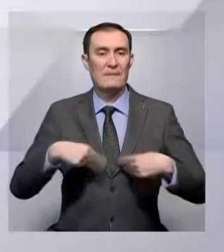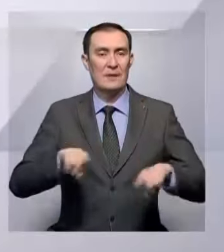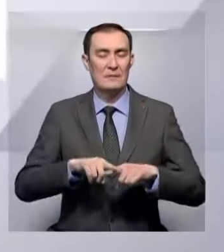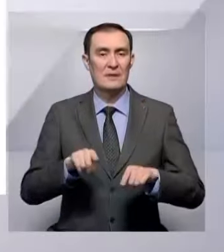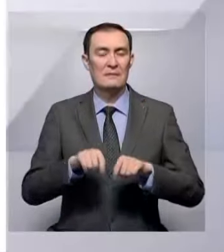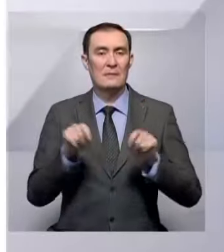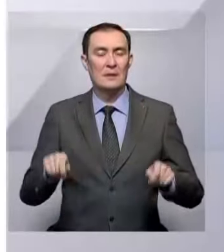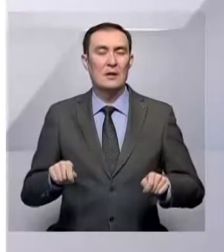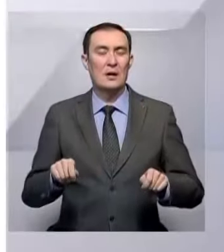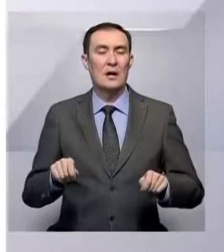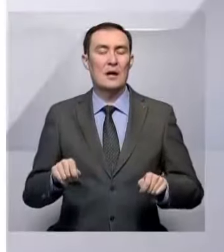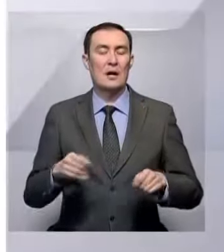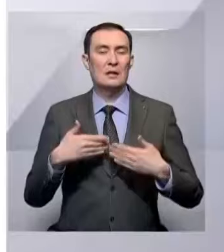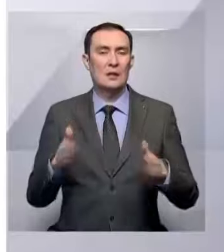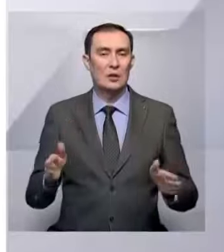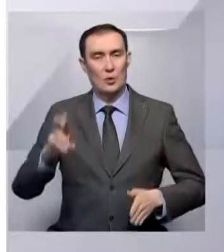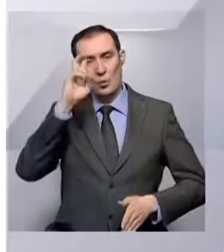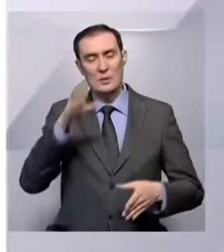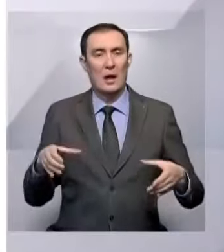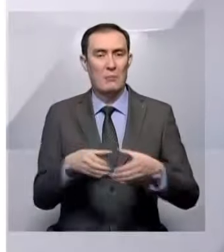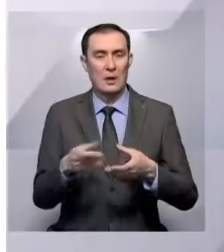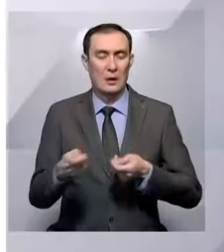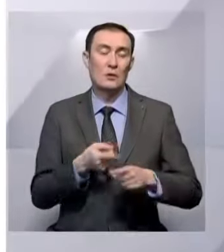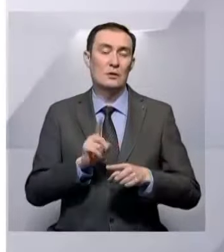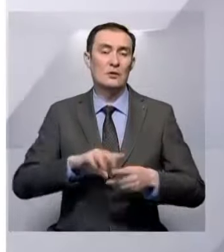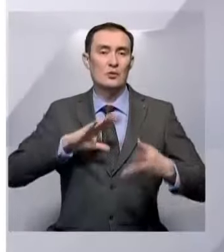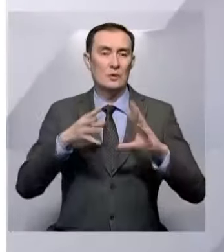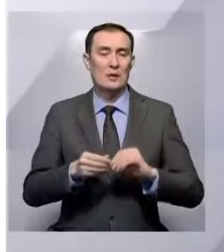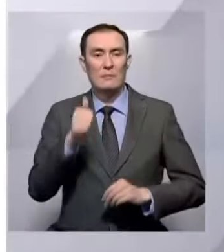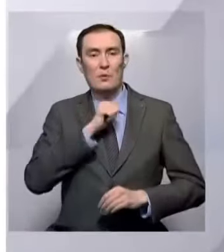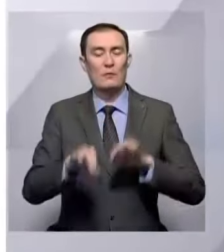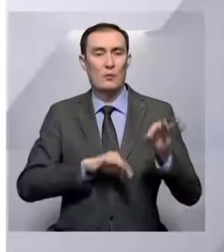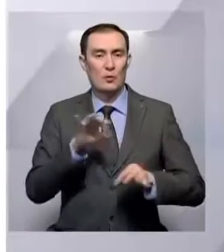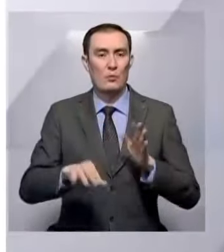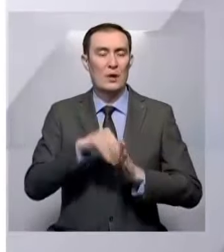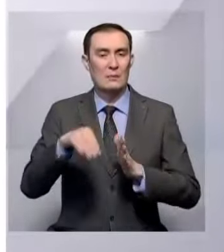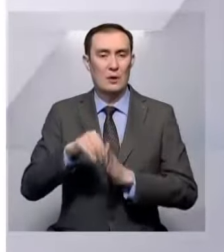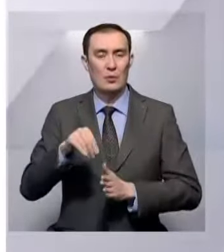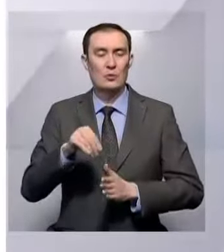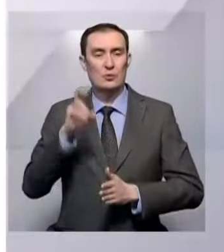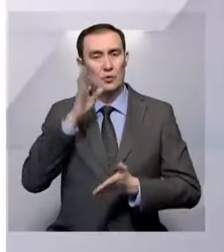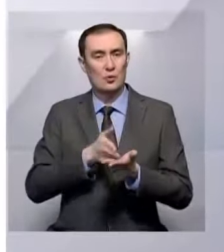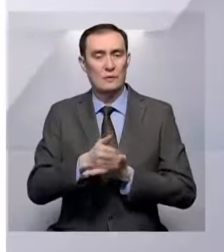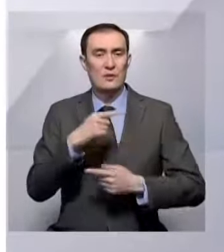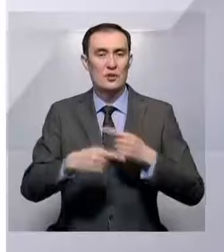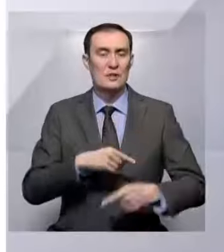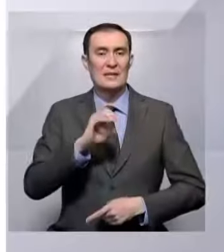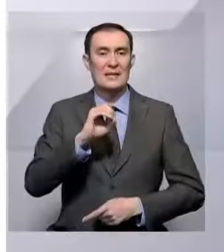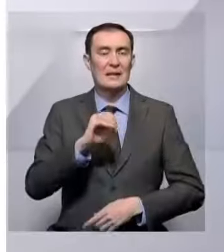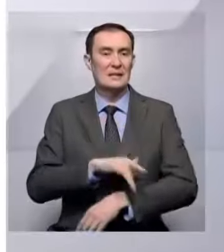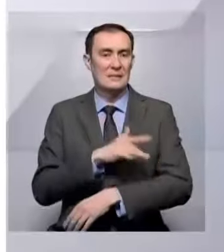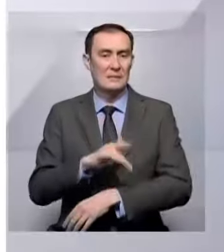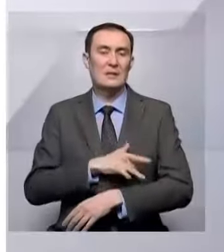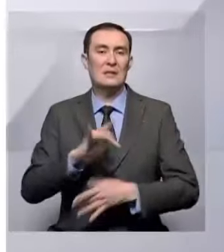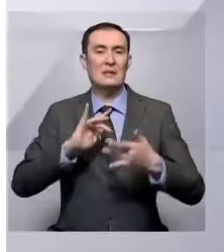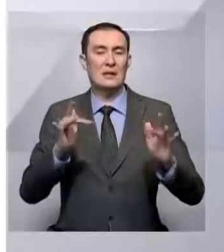сформировать открытый госаппарат. Президента ознакомили с результатами пилотного проекта по отбору сотрудников через ЕКЗМЕД.